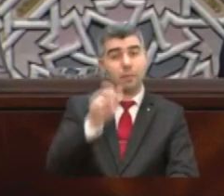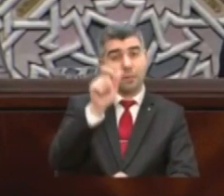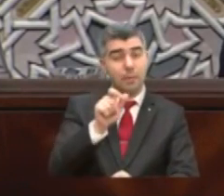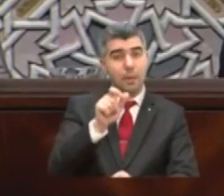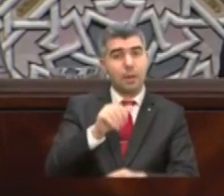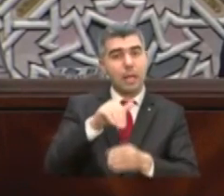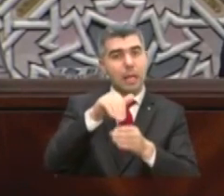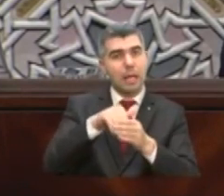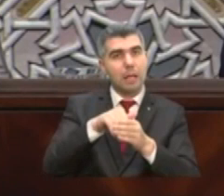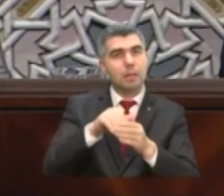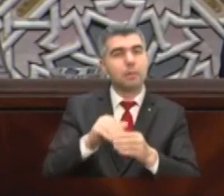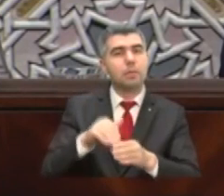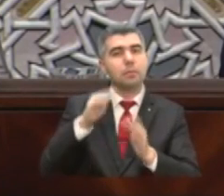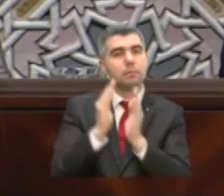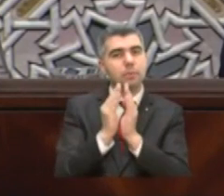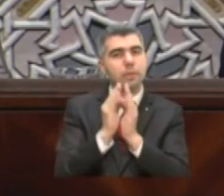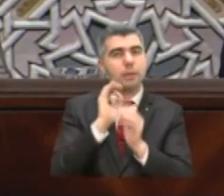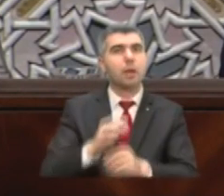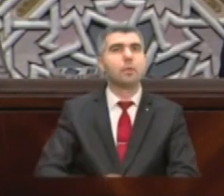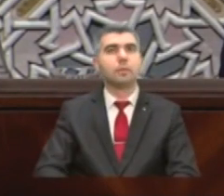بوكمازي باسم فريق العدالة والتنمية.